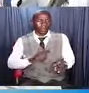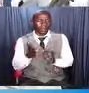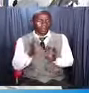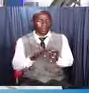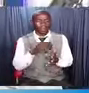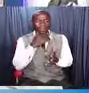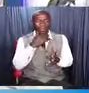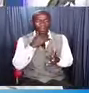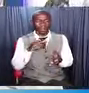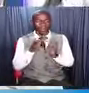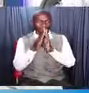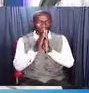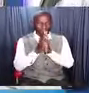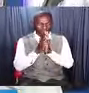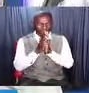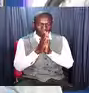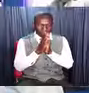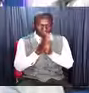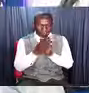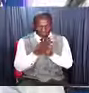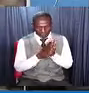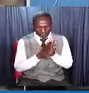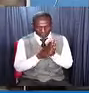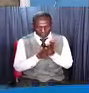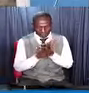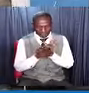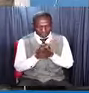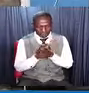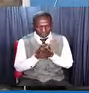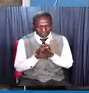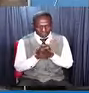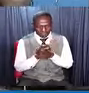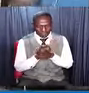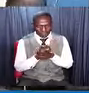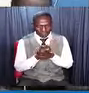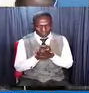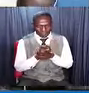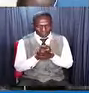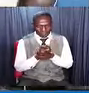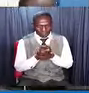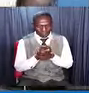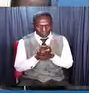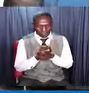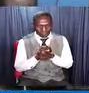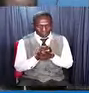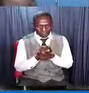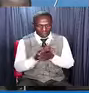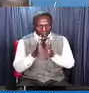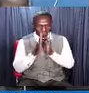can enable. Baba ninakushukuru Mwenyezi Mungu, Mungu wa mwanzilishi. Hatuwezi wenyewe. Bila wewe